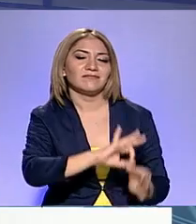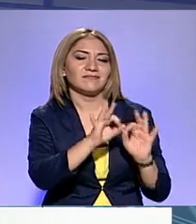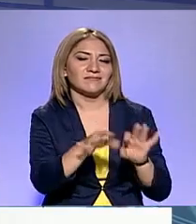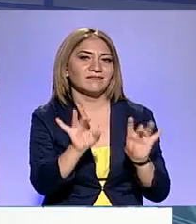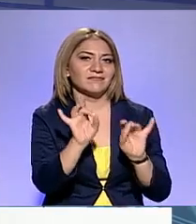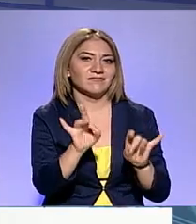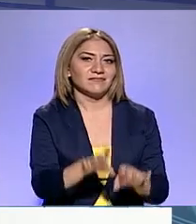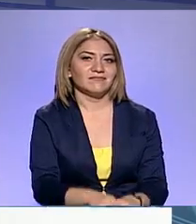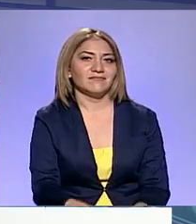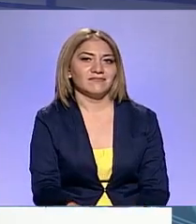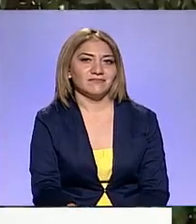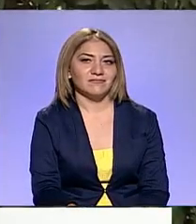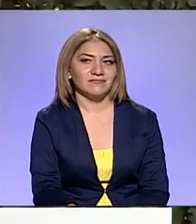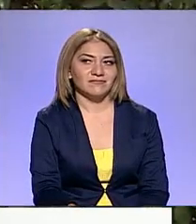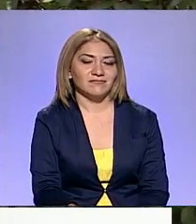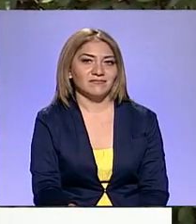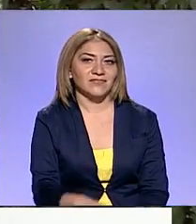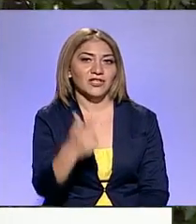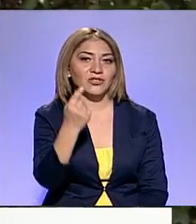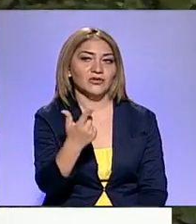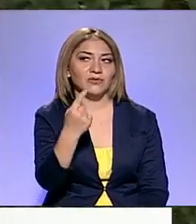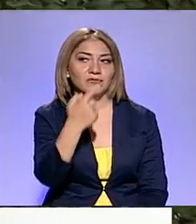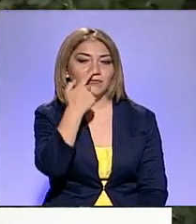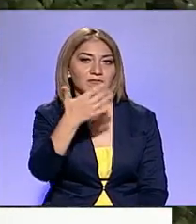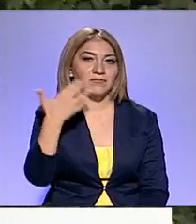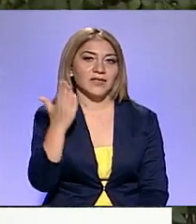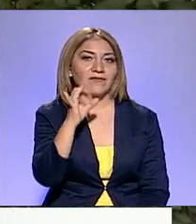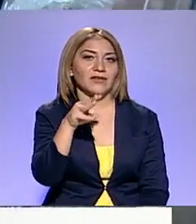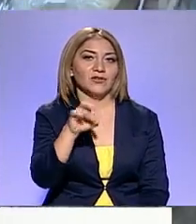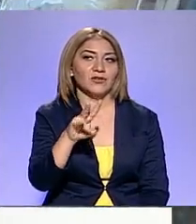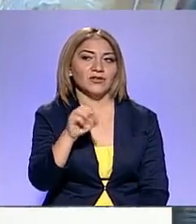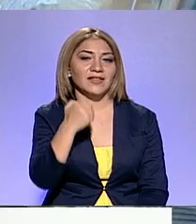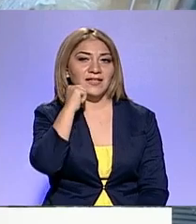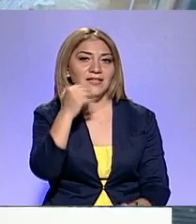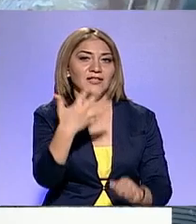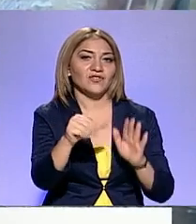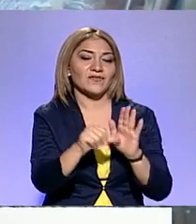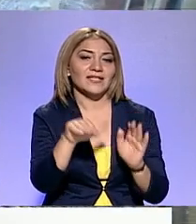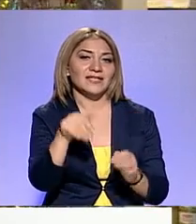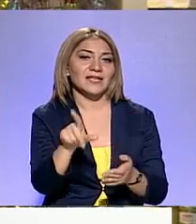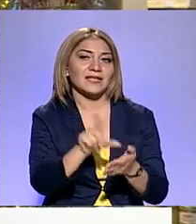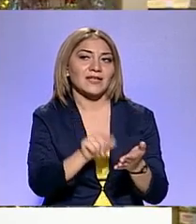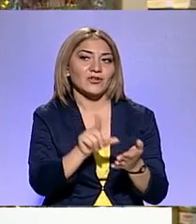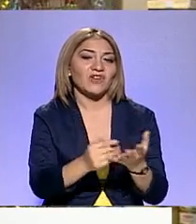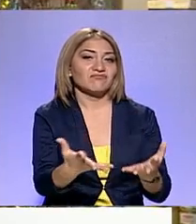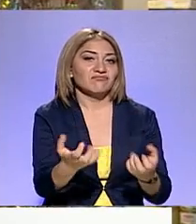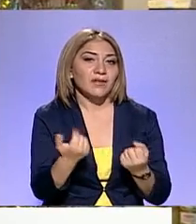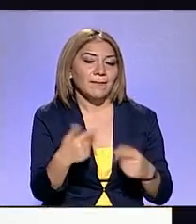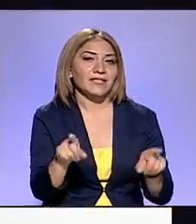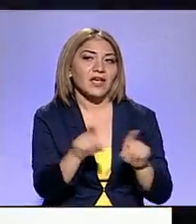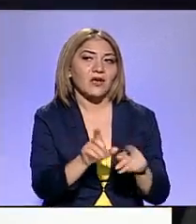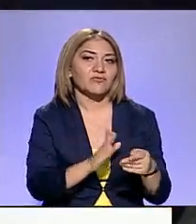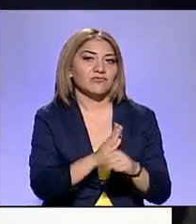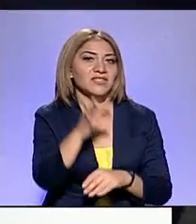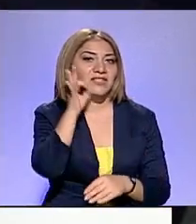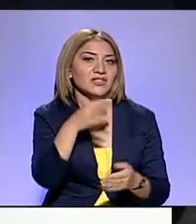է սոցապնախարարը։ Մի քանի օր առաջ է Վիկտորիա տատը ստացել իր 56,000 դրամ թոշակը, խանութից սակայն արդեն ռիսկ չի